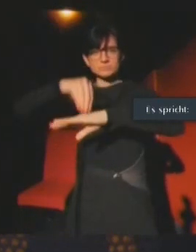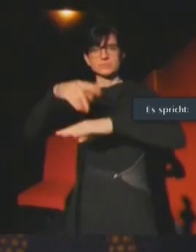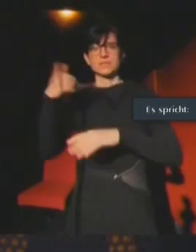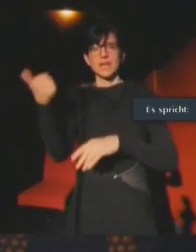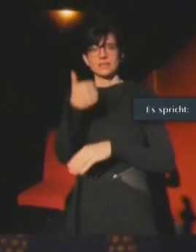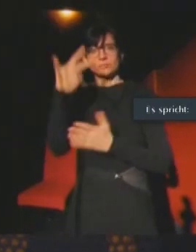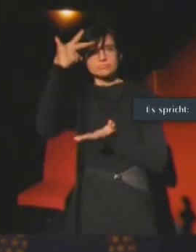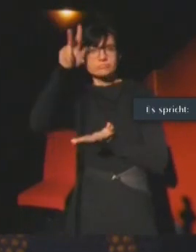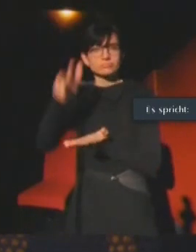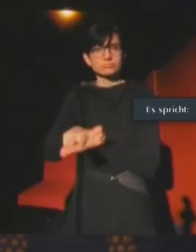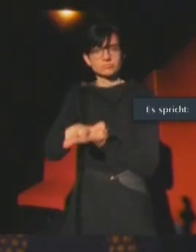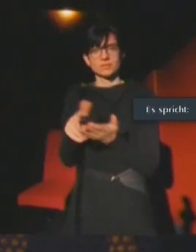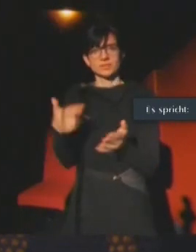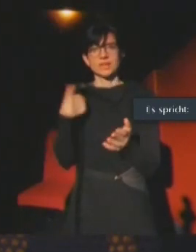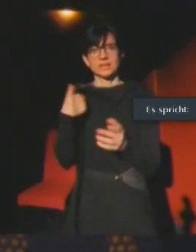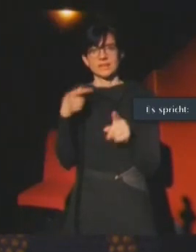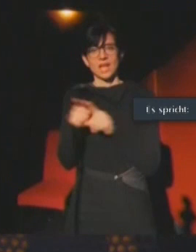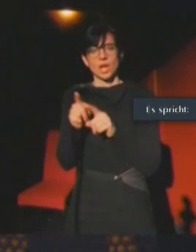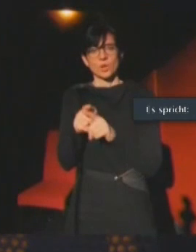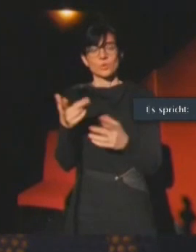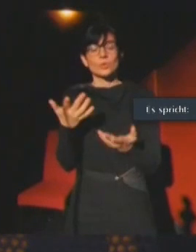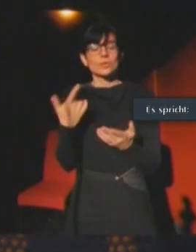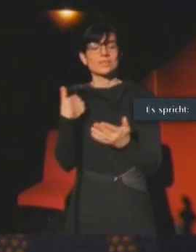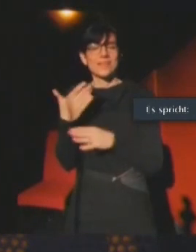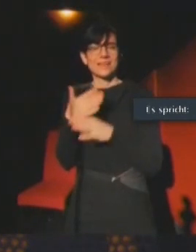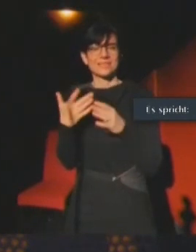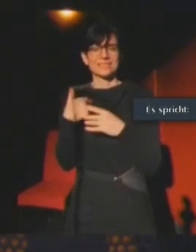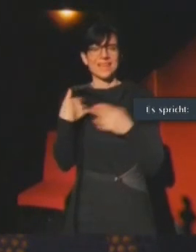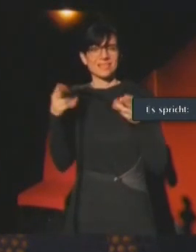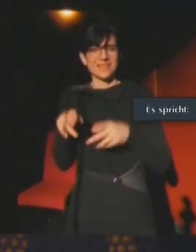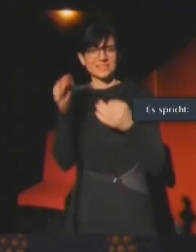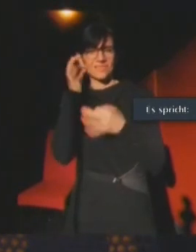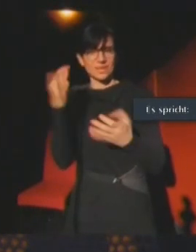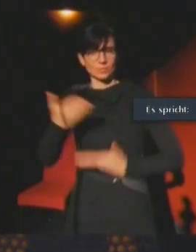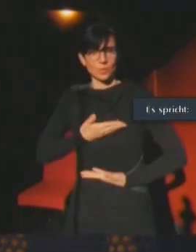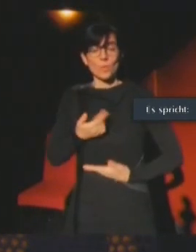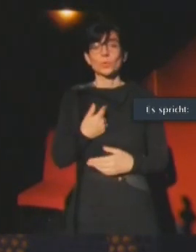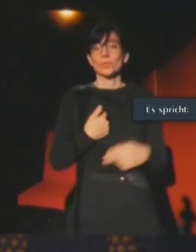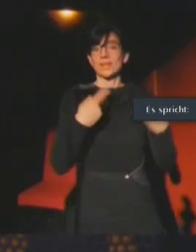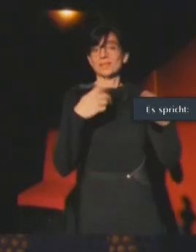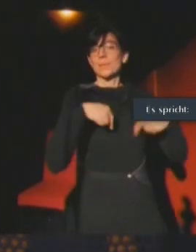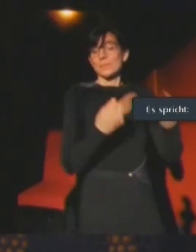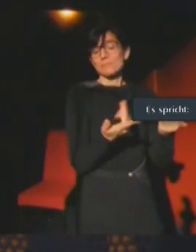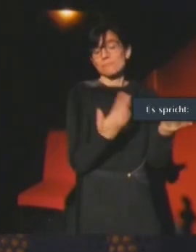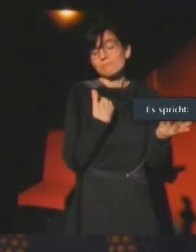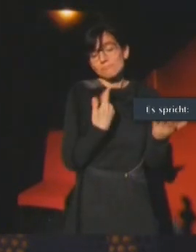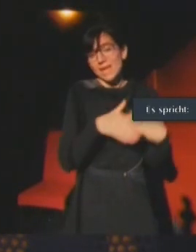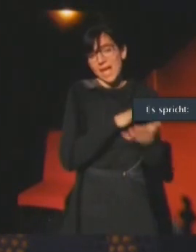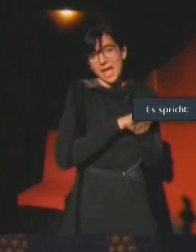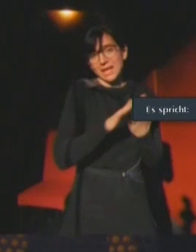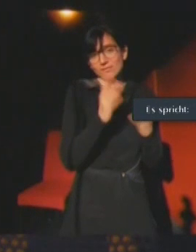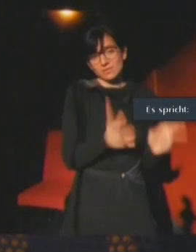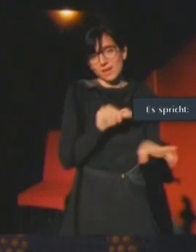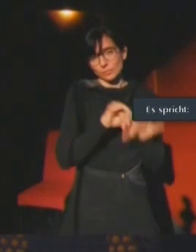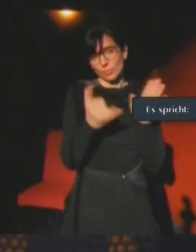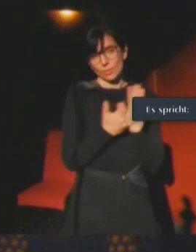auch eine Teilrechtsfähigkeit bekommen haben und können dann sehr viel leichter ihre Projekte, ihre Budgetanträge